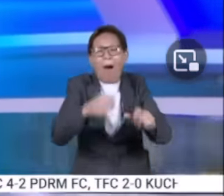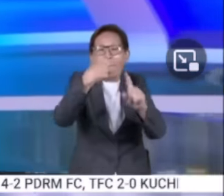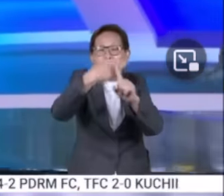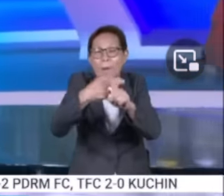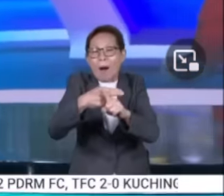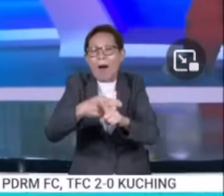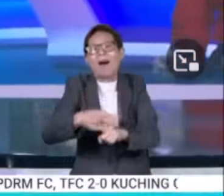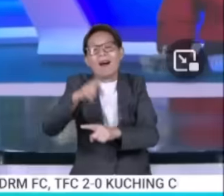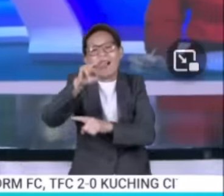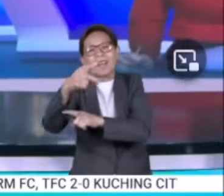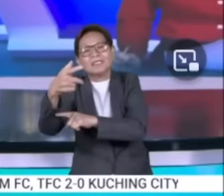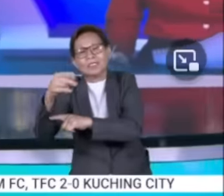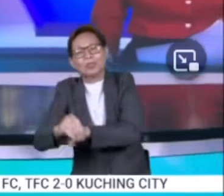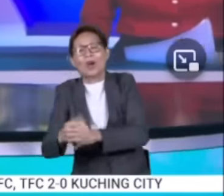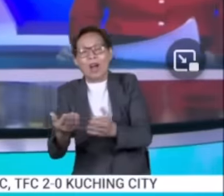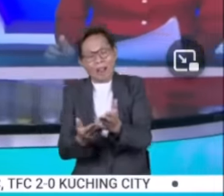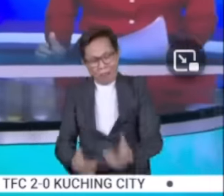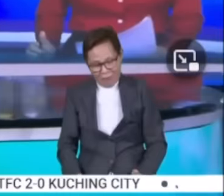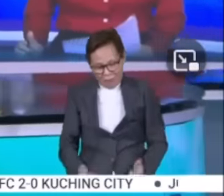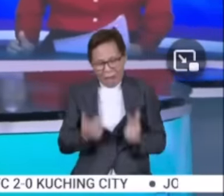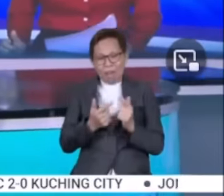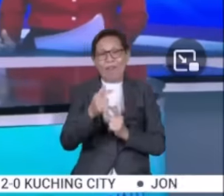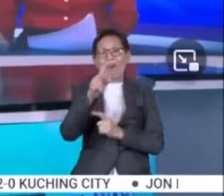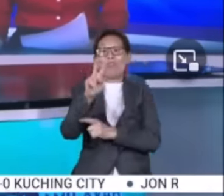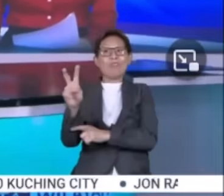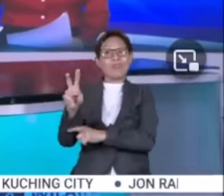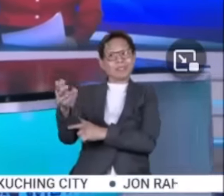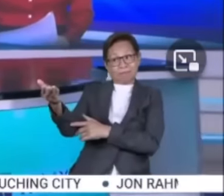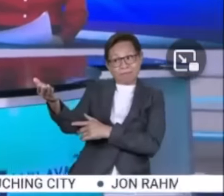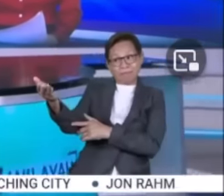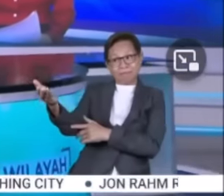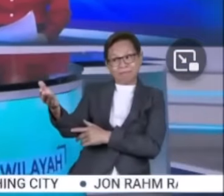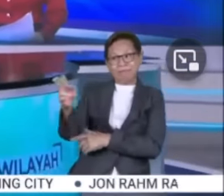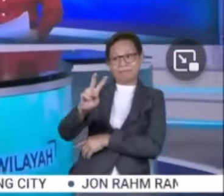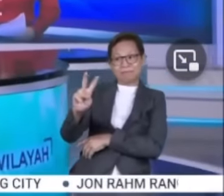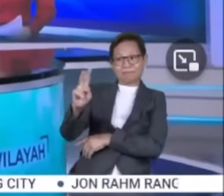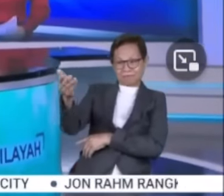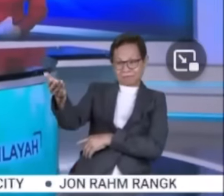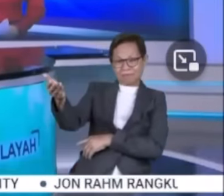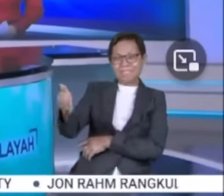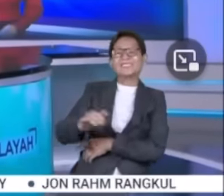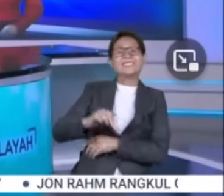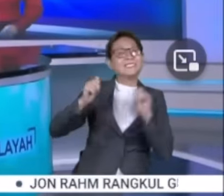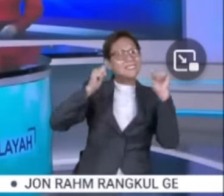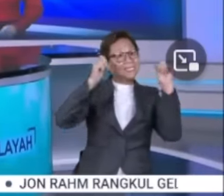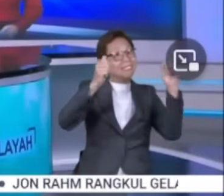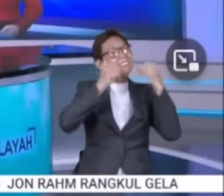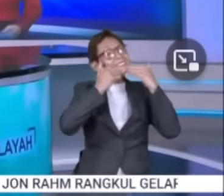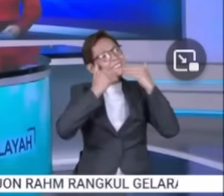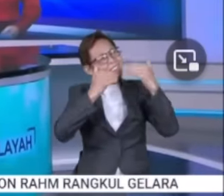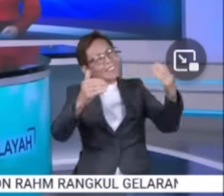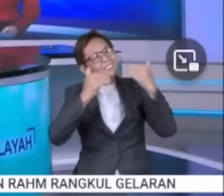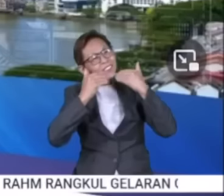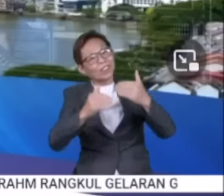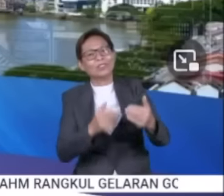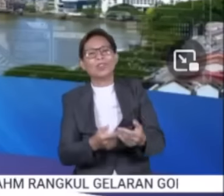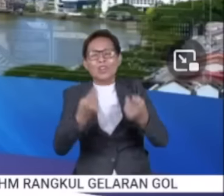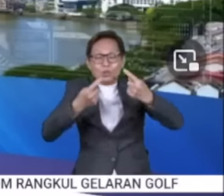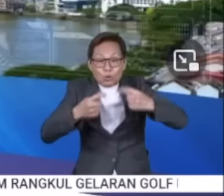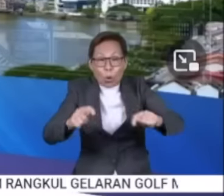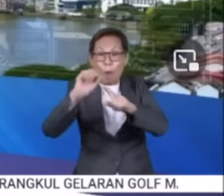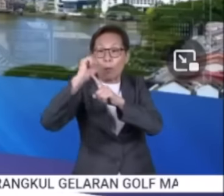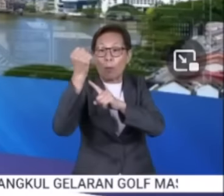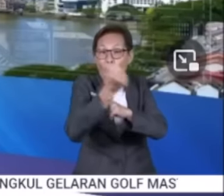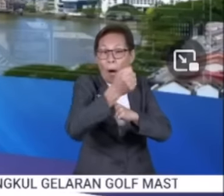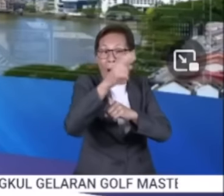bersama Vanessa Mering di sana. Teruskan, Vi. Ya, terima kasih, Sahi. Usaha pihak